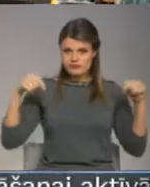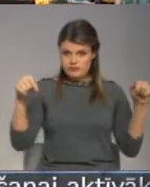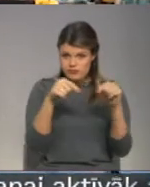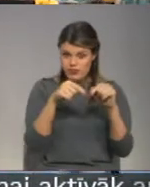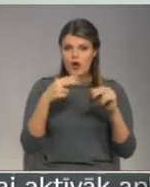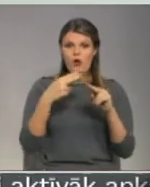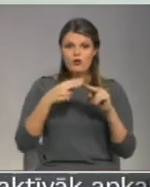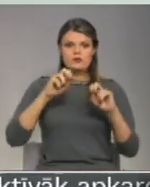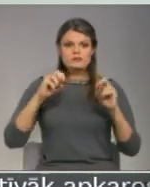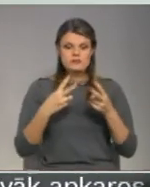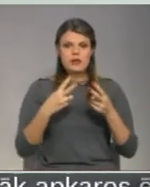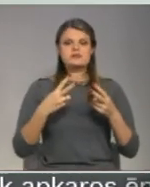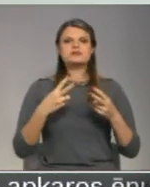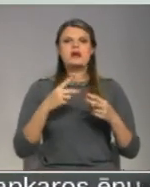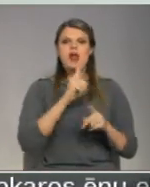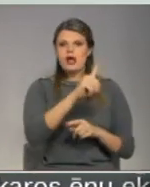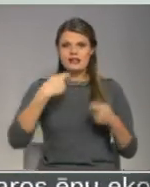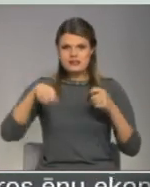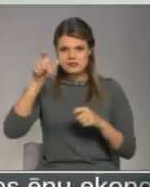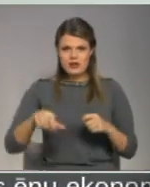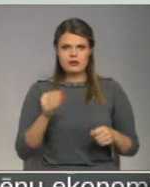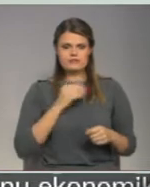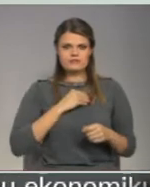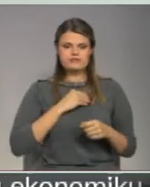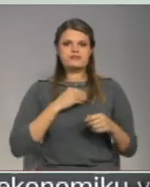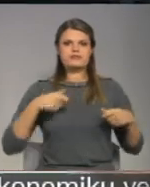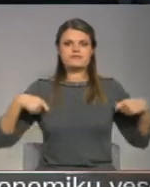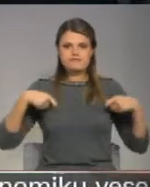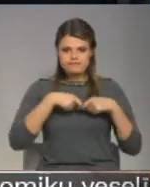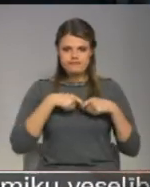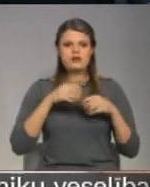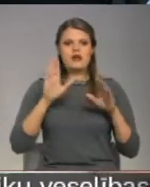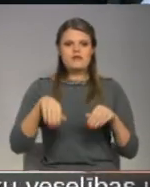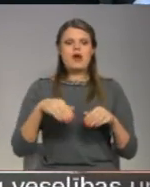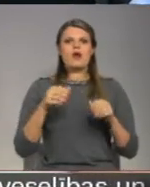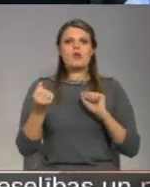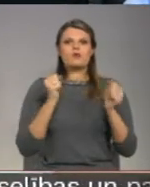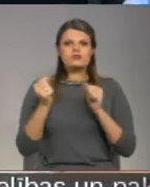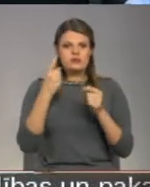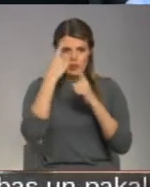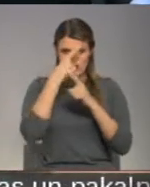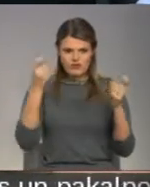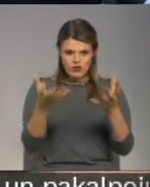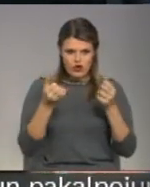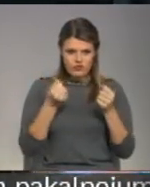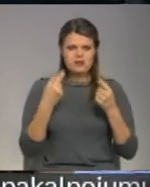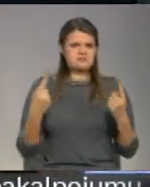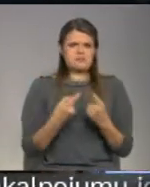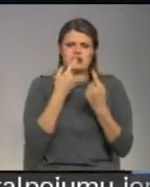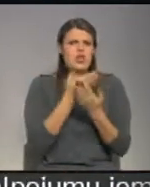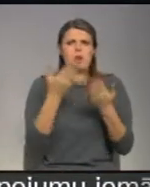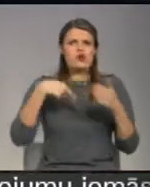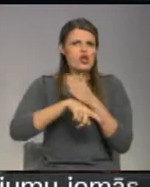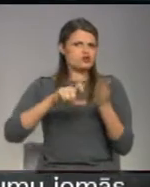Savukārt čips zem spēlētāja formas ģenerē informāciju par veiktajām kustībām. Sistēma pielāgojama jebkuram iekštelpu sportam,